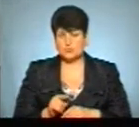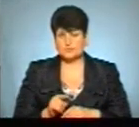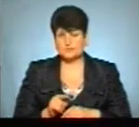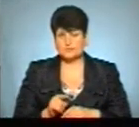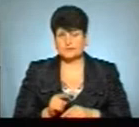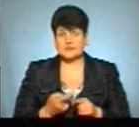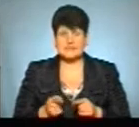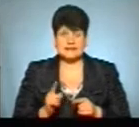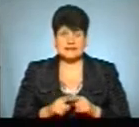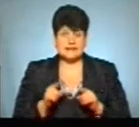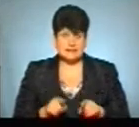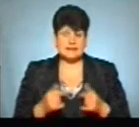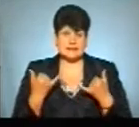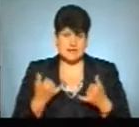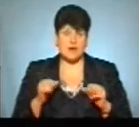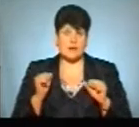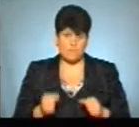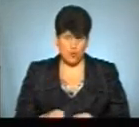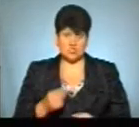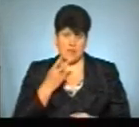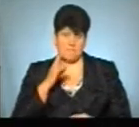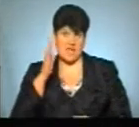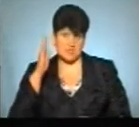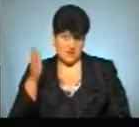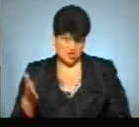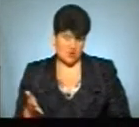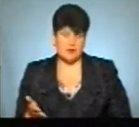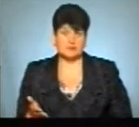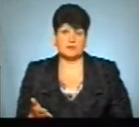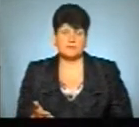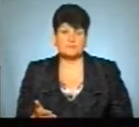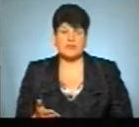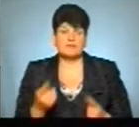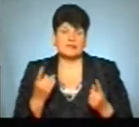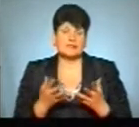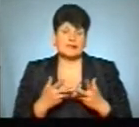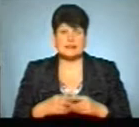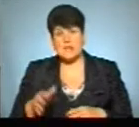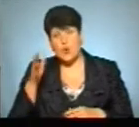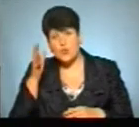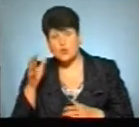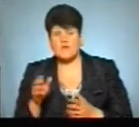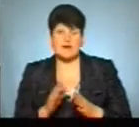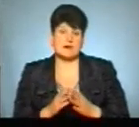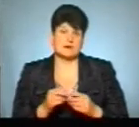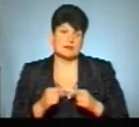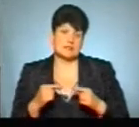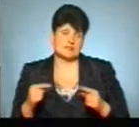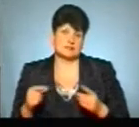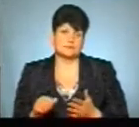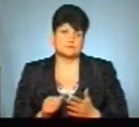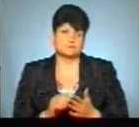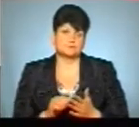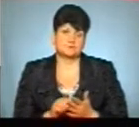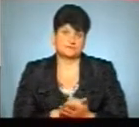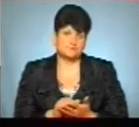такі речі зараз вже можна передбачати. Вони в великій кількості наукових і не тільки наукових методичних публікацій